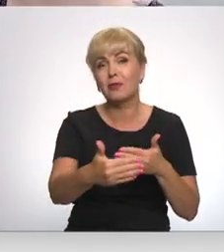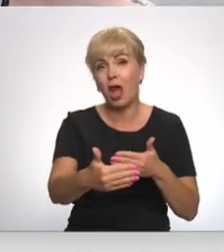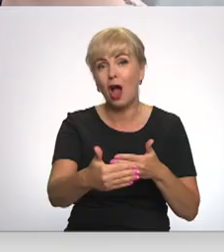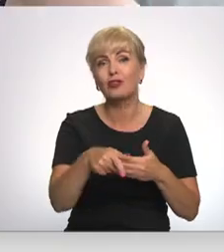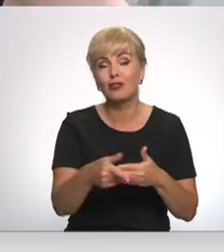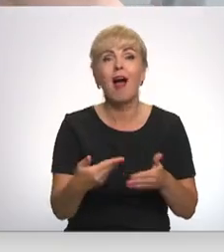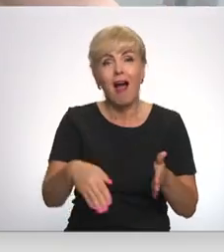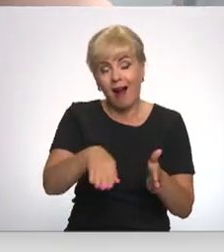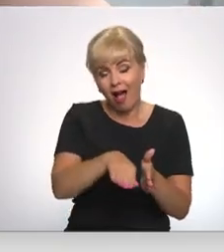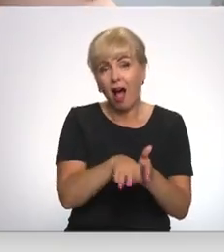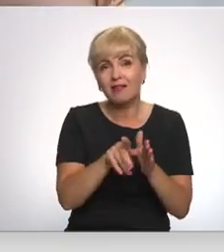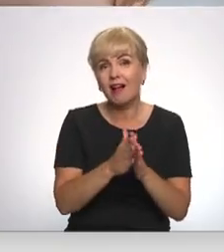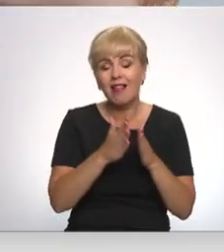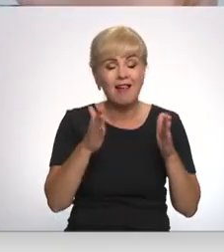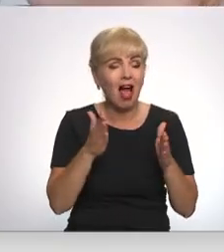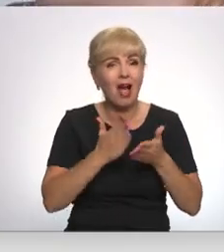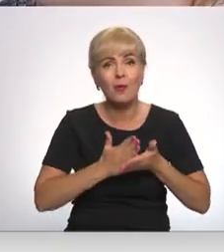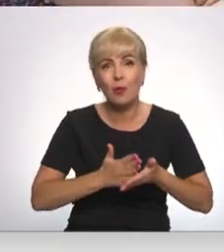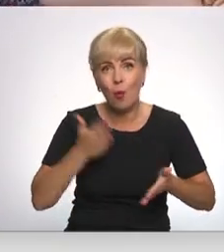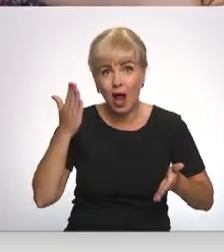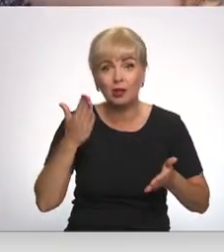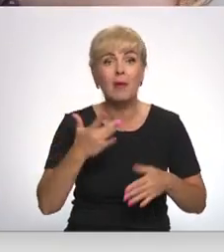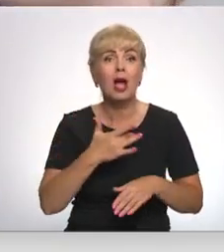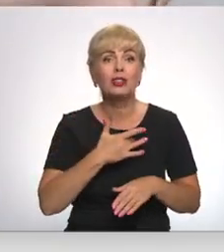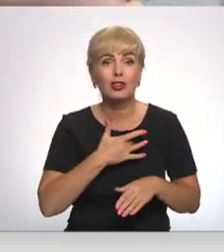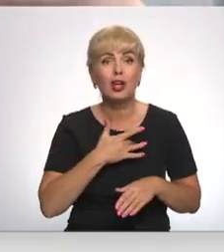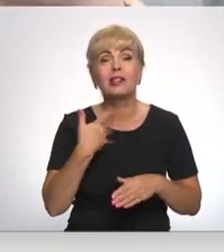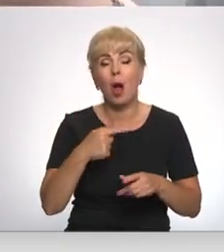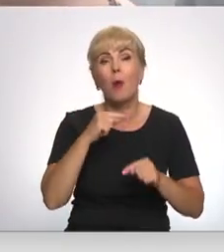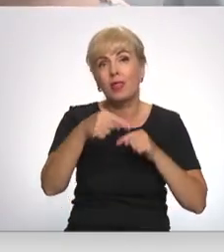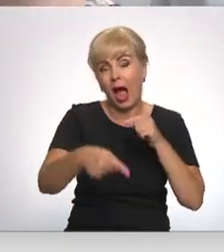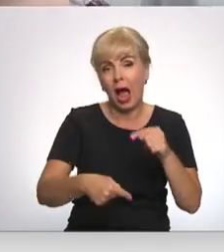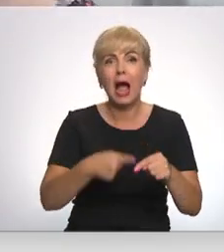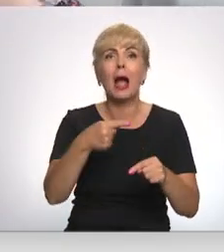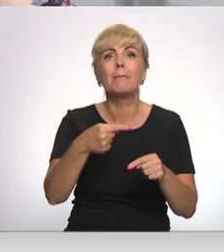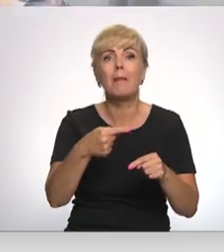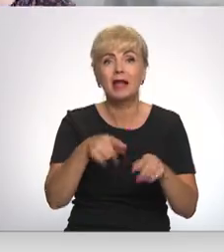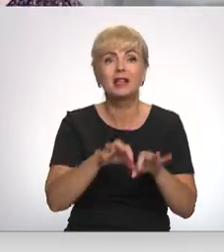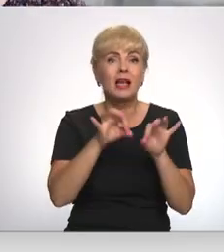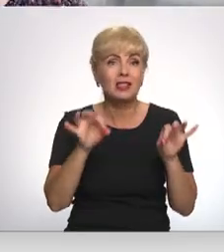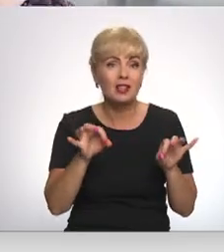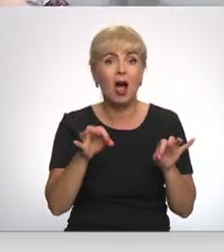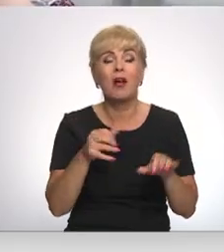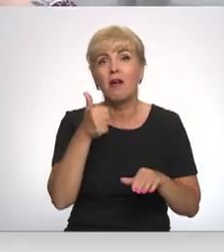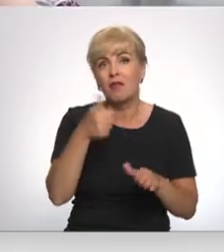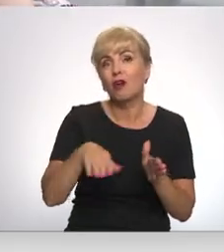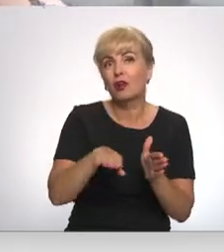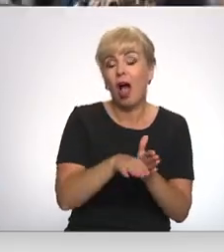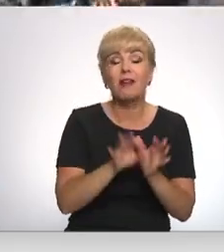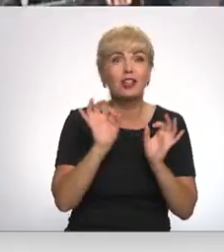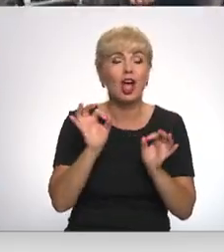bijām klāt tādā lielā notikumā, un šķiet tas ir nākamais solis tālāk. Tiešām bija baigi forši būt klāt tik vēsturiskā